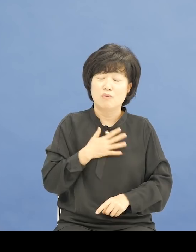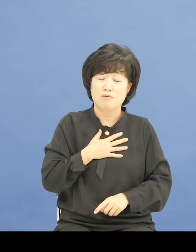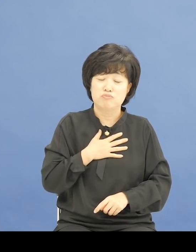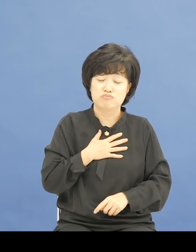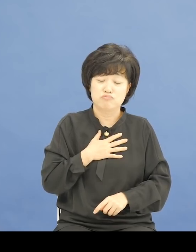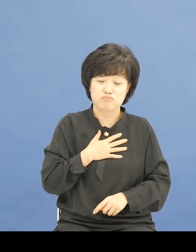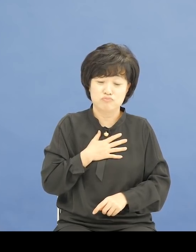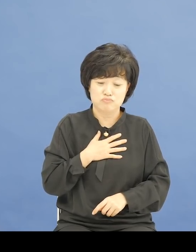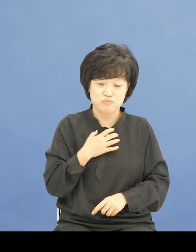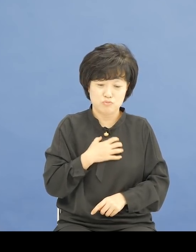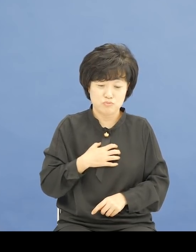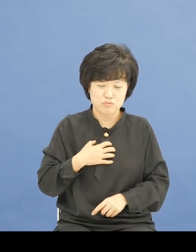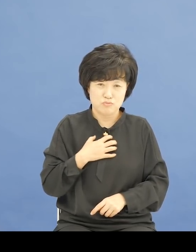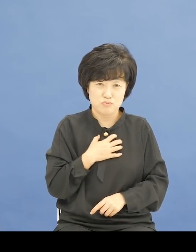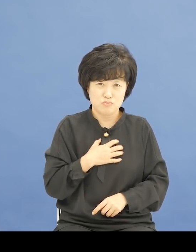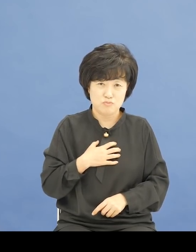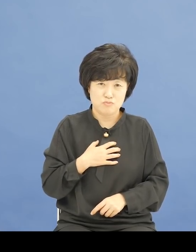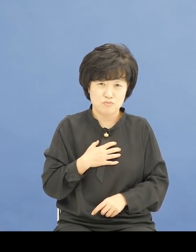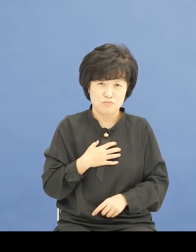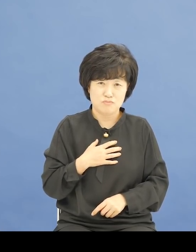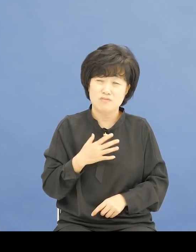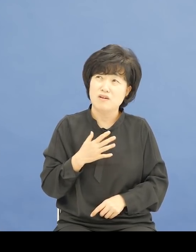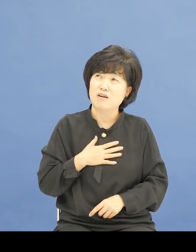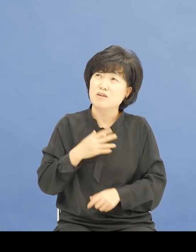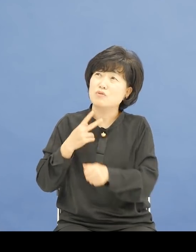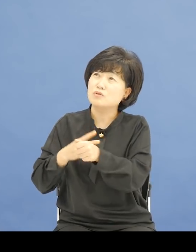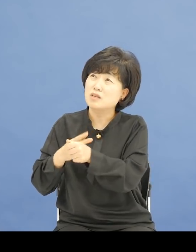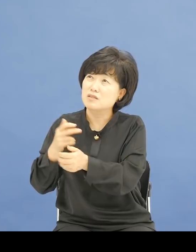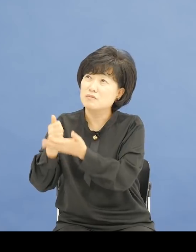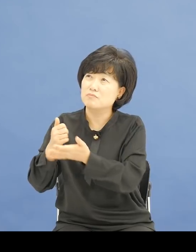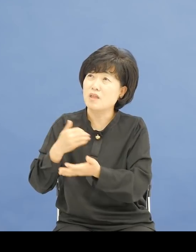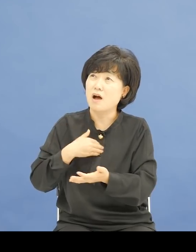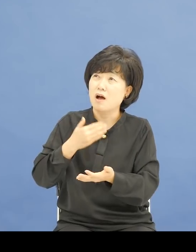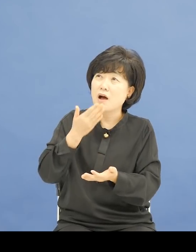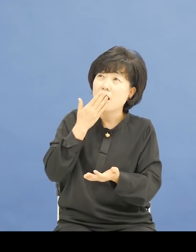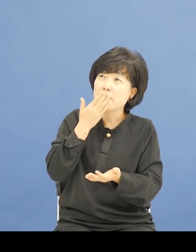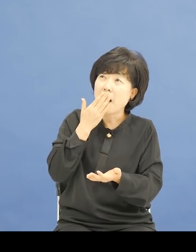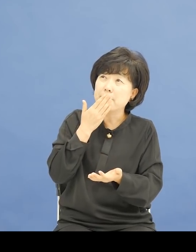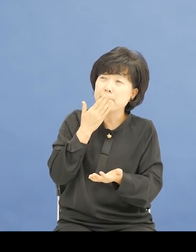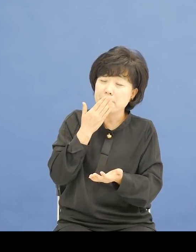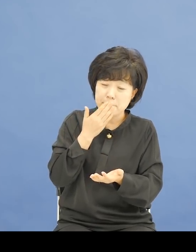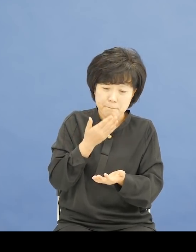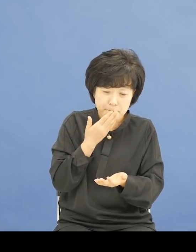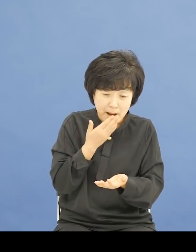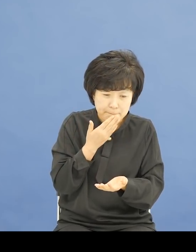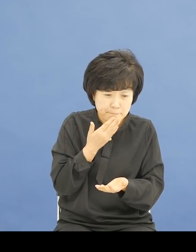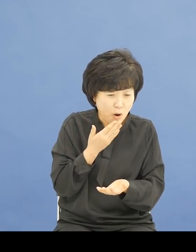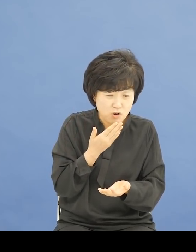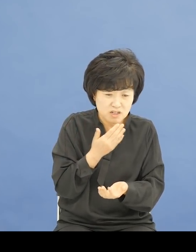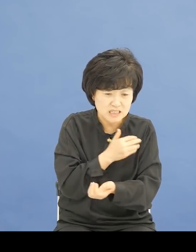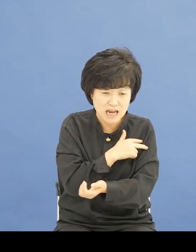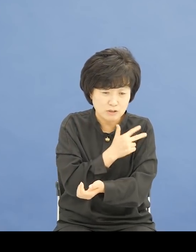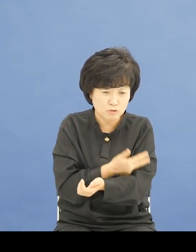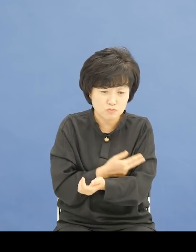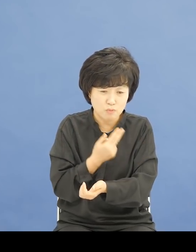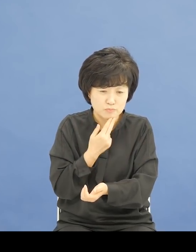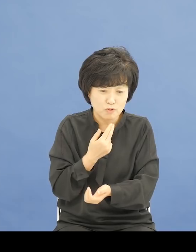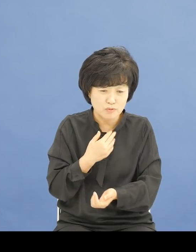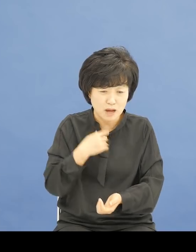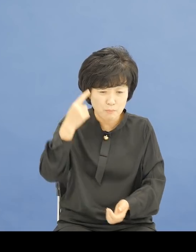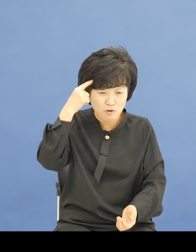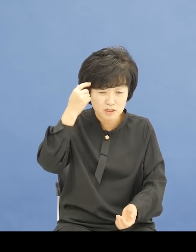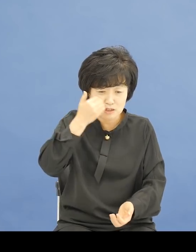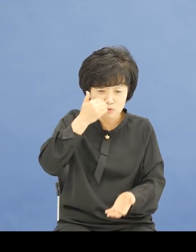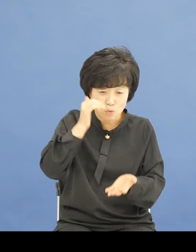아, 그때는 그럴 수 있죠. 그래서 선생님한테 아 나는 진짜 밥 먹을 자격도 없다 그런 생각에 아 난 정말 모자란 아이구나 확신이